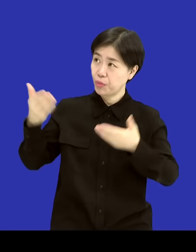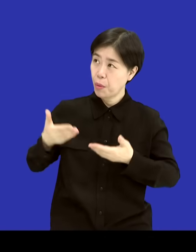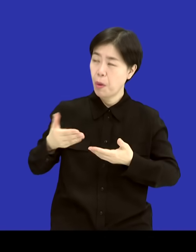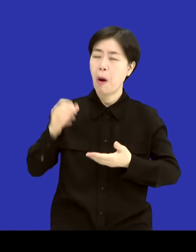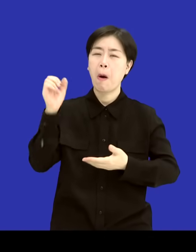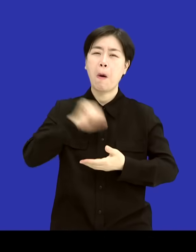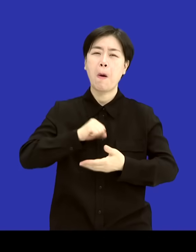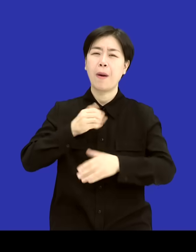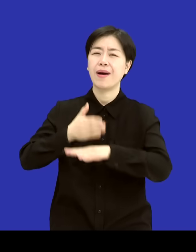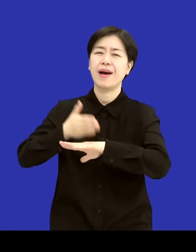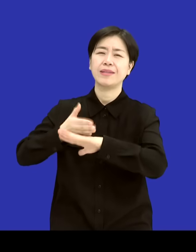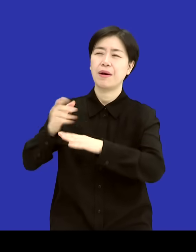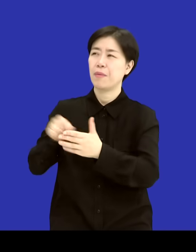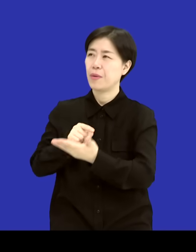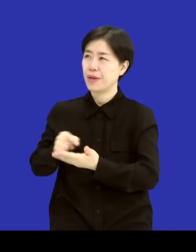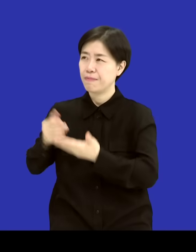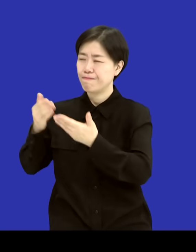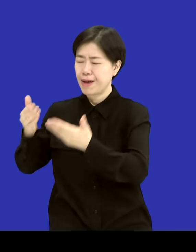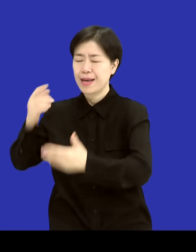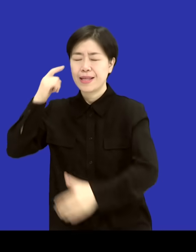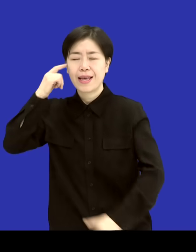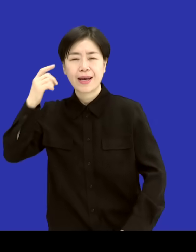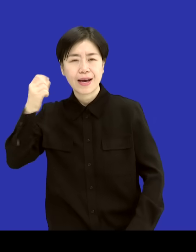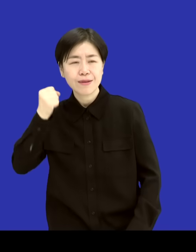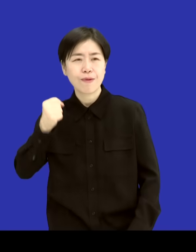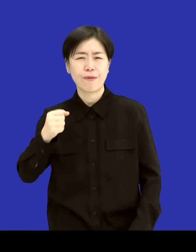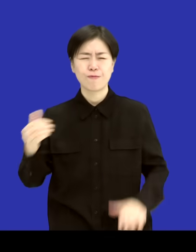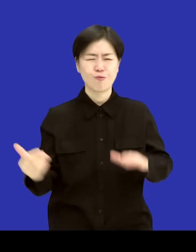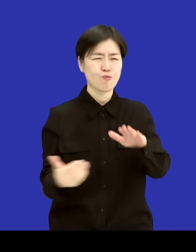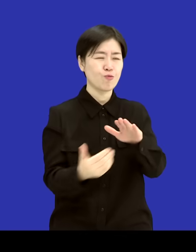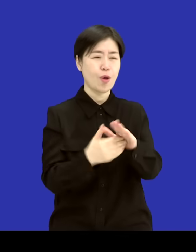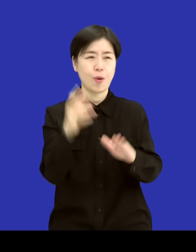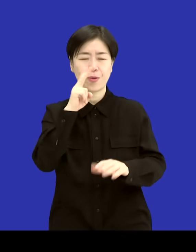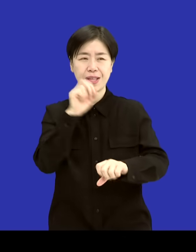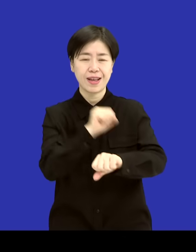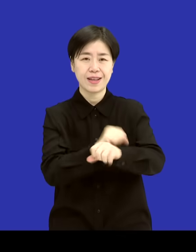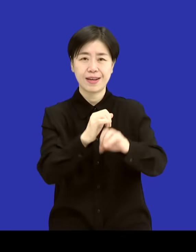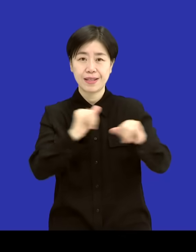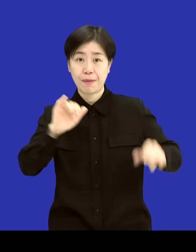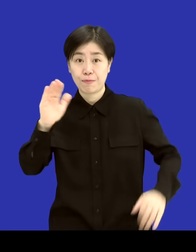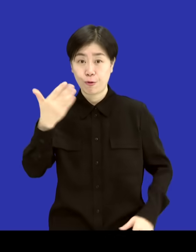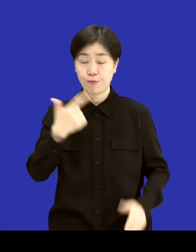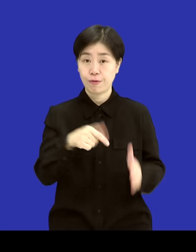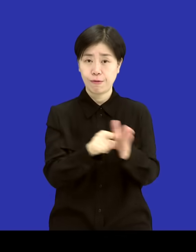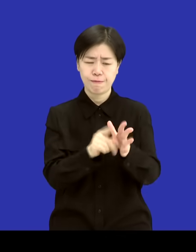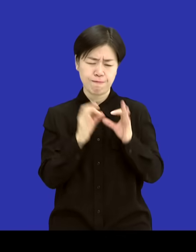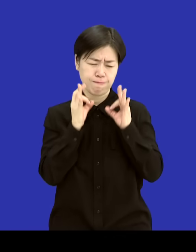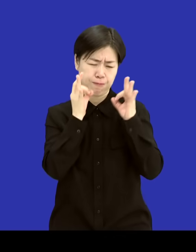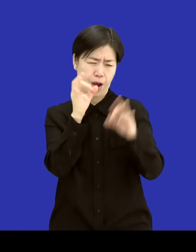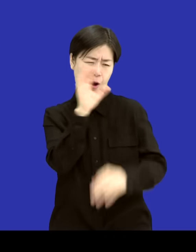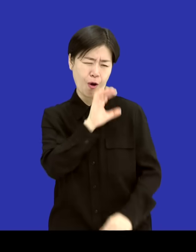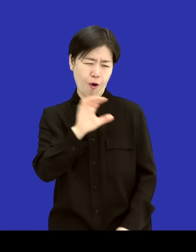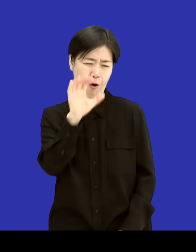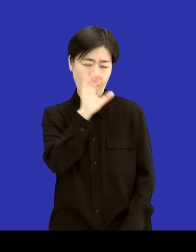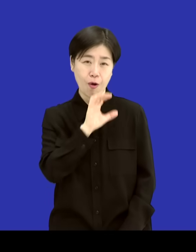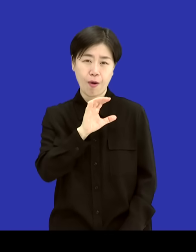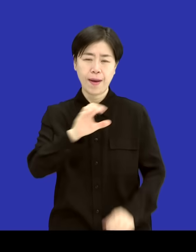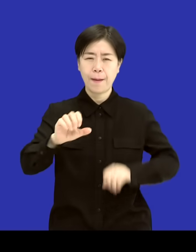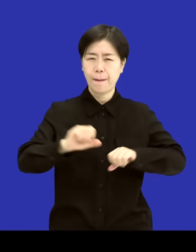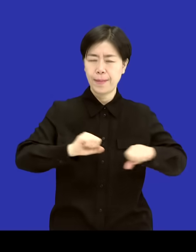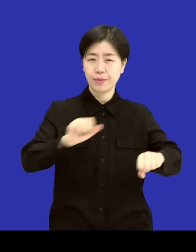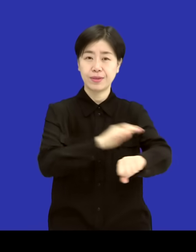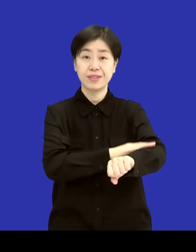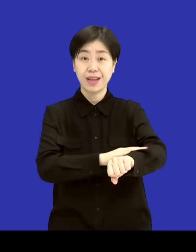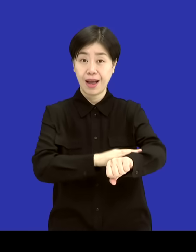보답하려면 최고의 성악가가 돼야겠다는 마음으로 정말 성악 공부를 열심히 했어요. 그래서 활동도 열심히